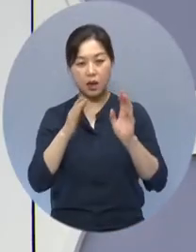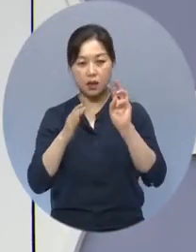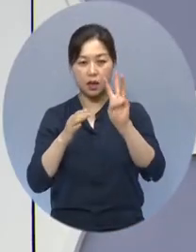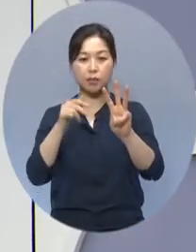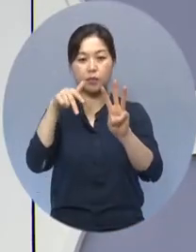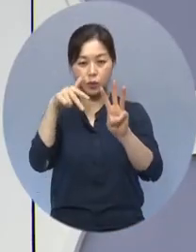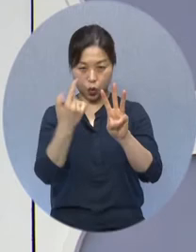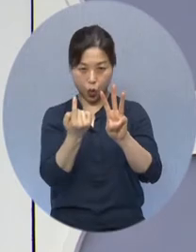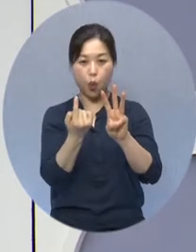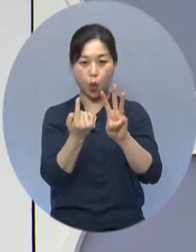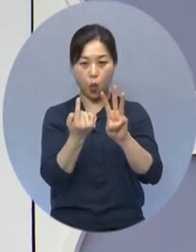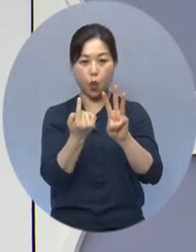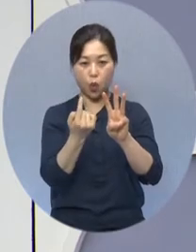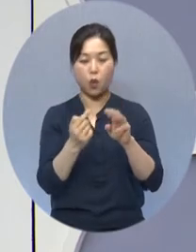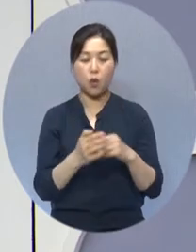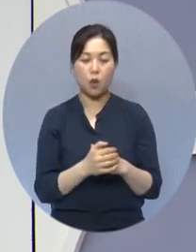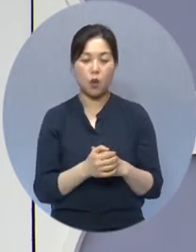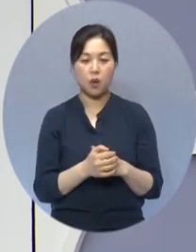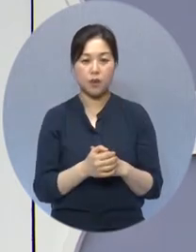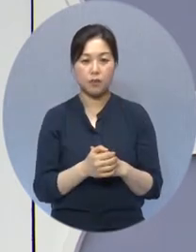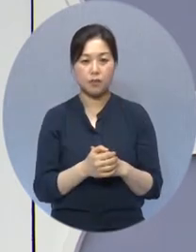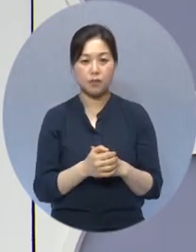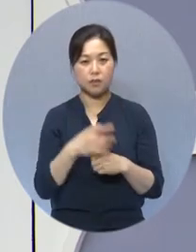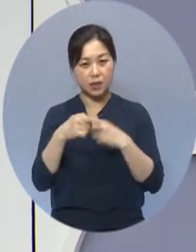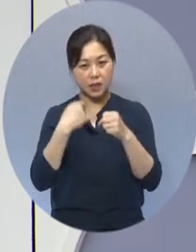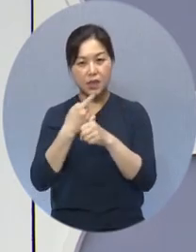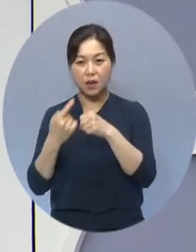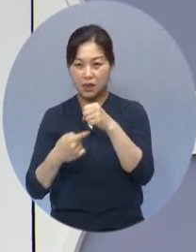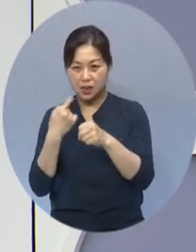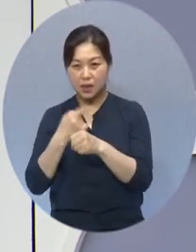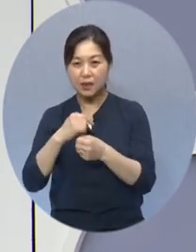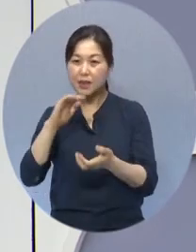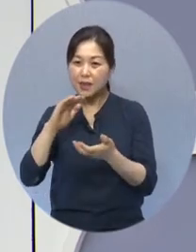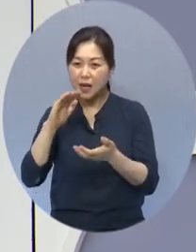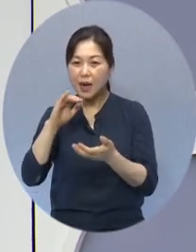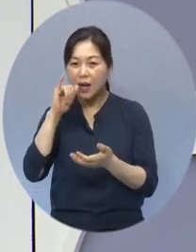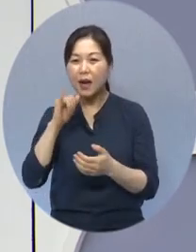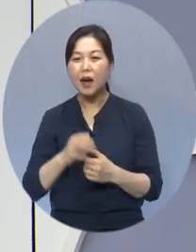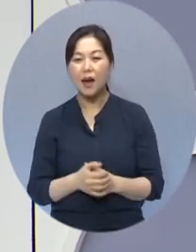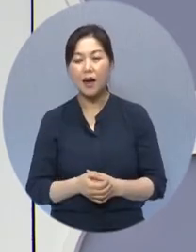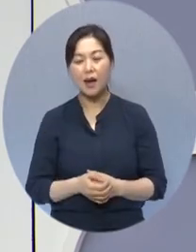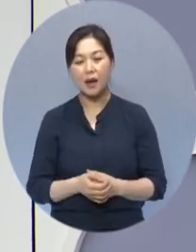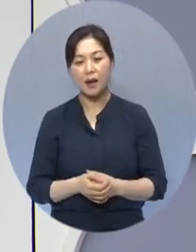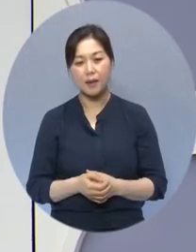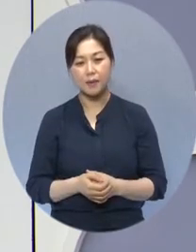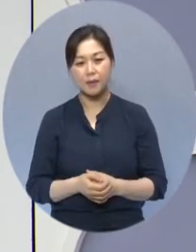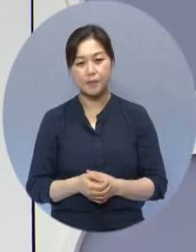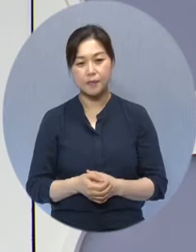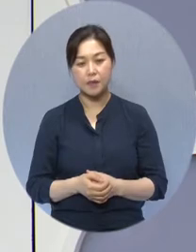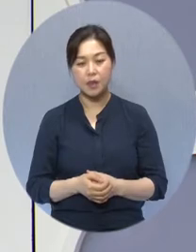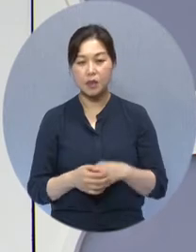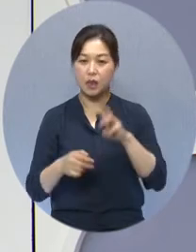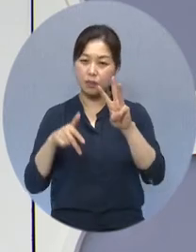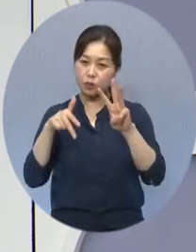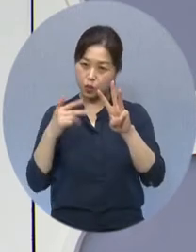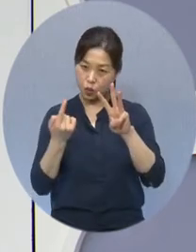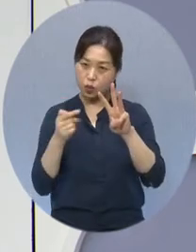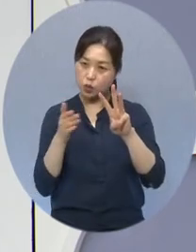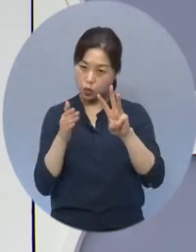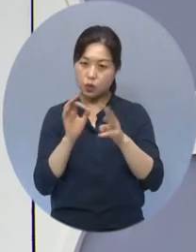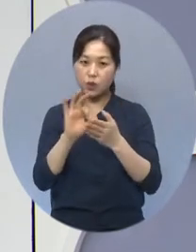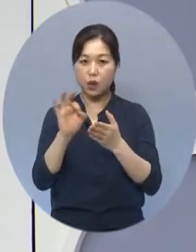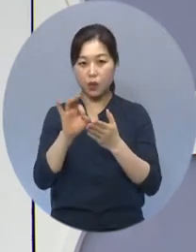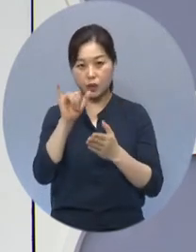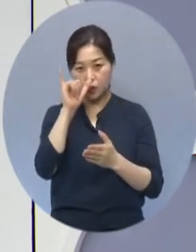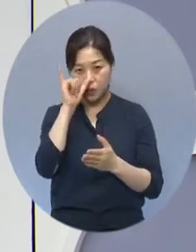3조 정도 뭐 해마다 조금씩 다르기 때문에 네. 그 정도를 쓰고 있는데